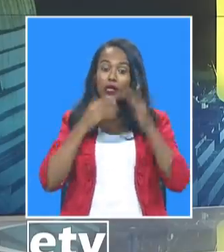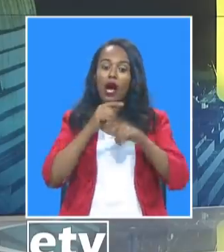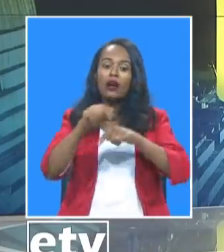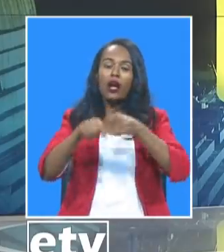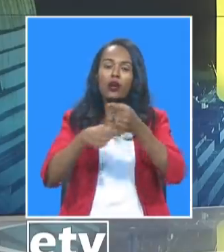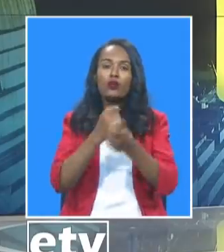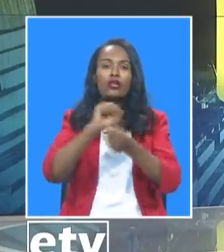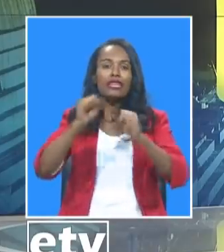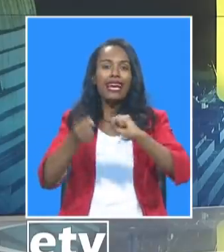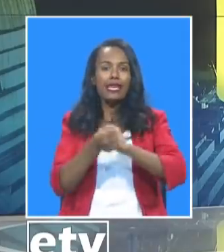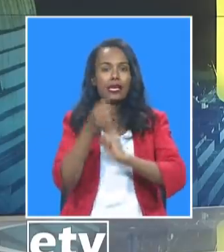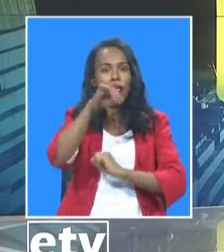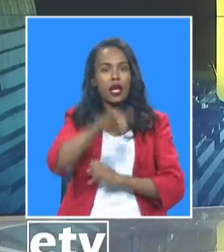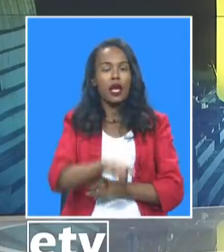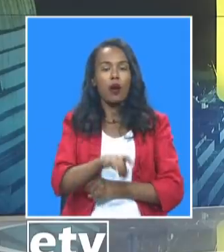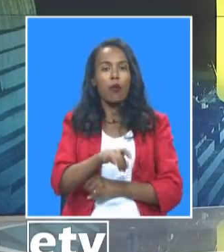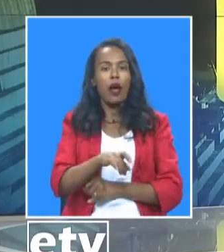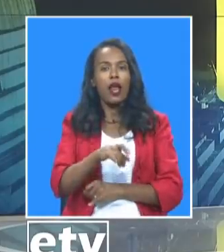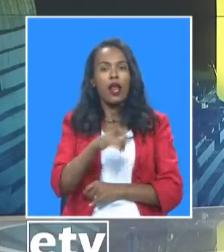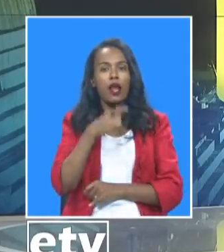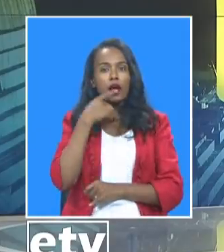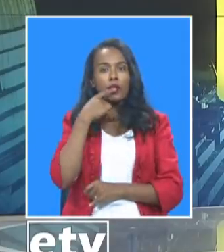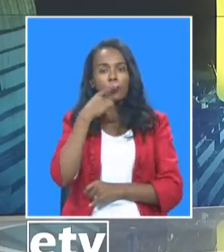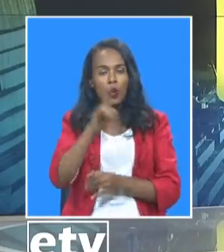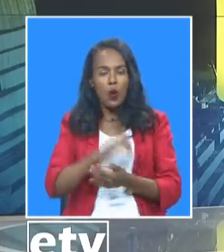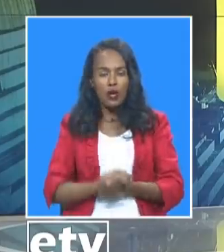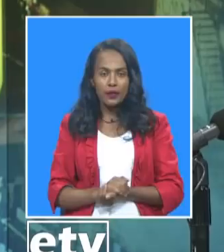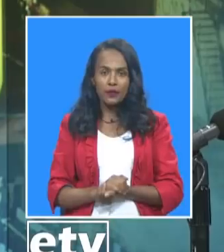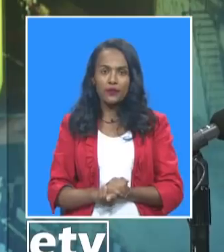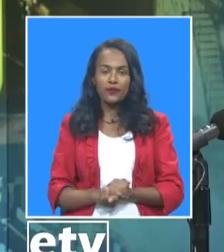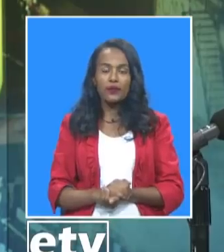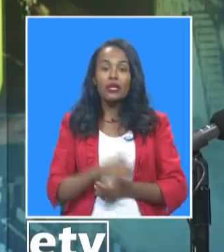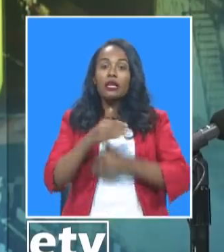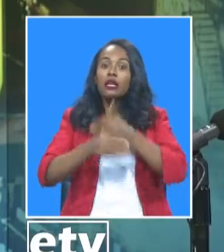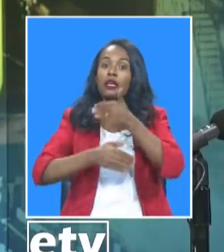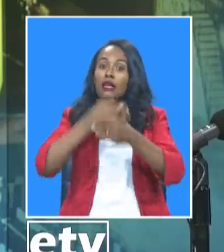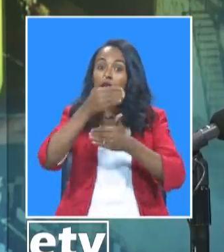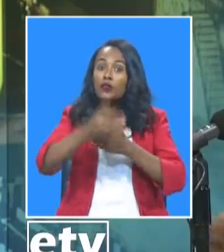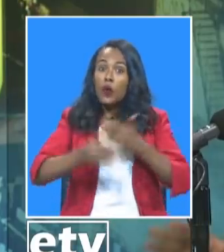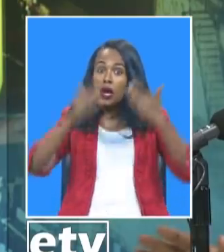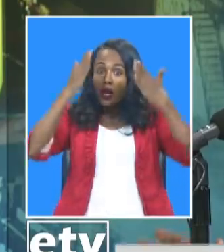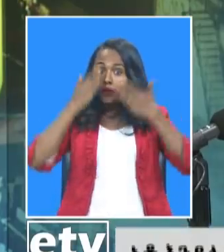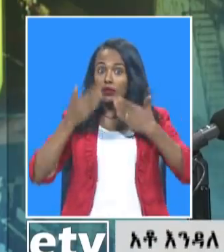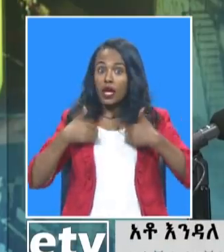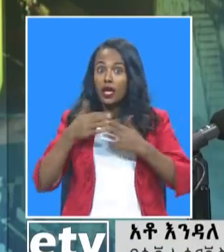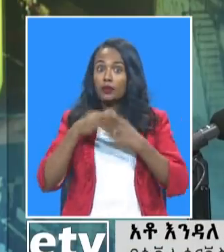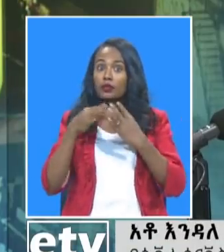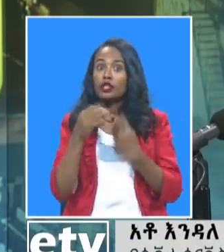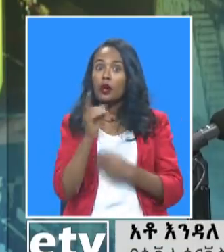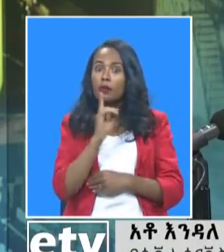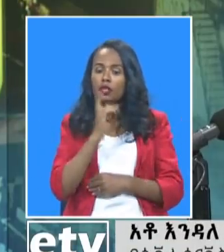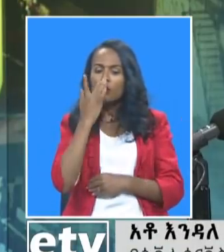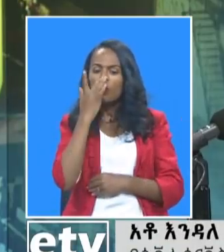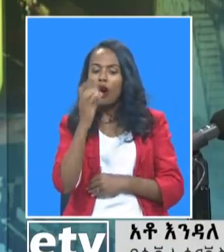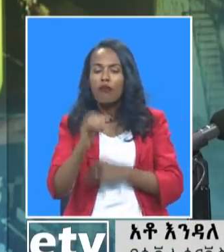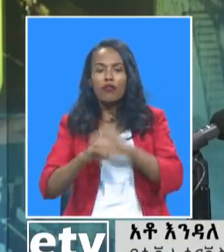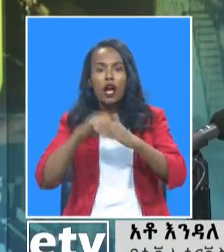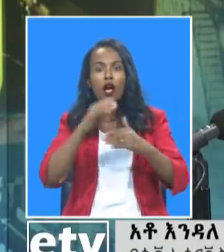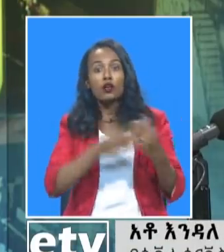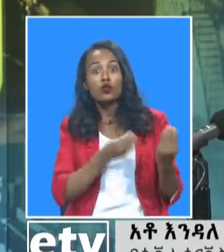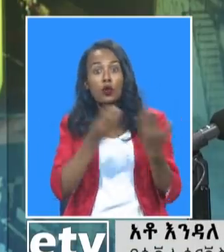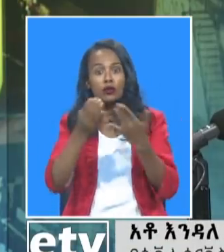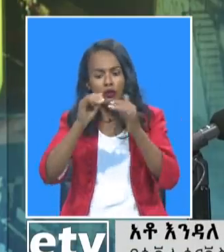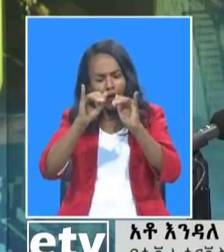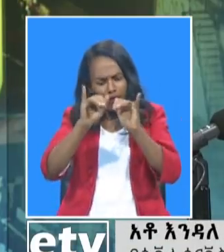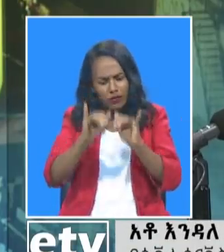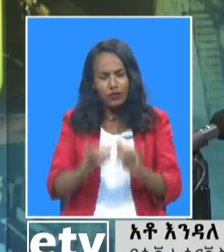አካሄዱን ልትቀይር ይገባል ሲሉ ተናግረዋል። ከእንግዲህ በኋላ ግብጽ ያላት ምርጫ ምንድን ነው? ለአፍሪካ እጇን ሰጥታ እዚሁም